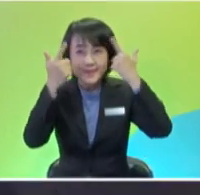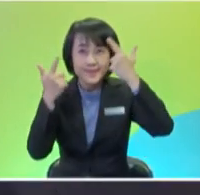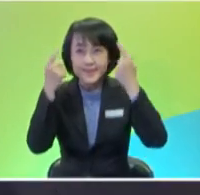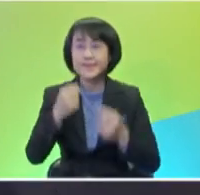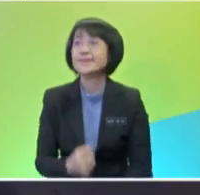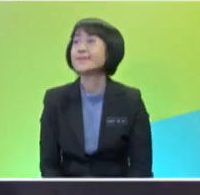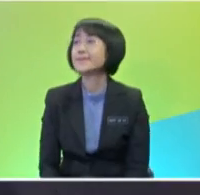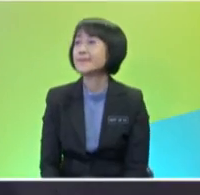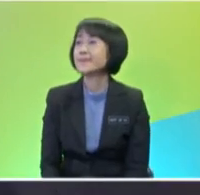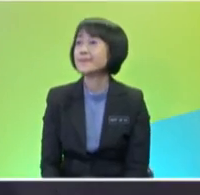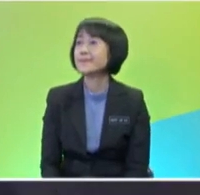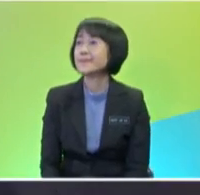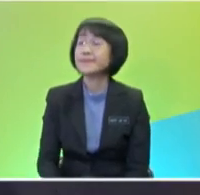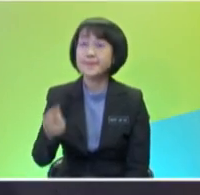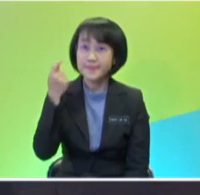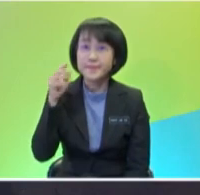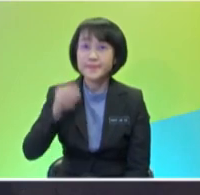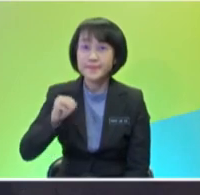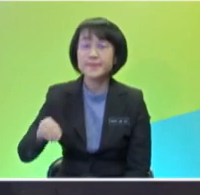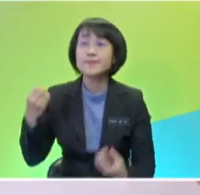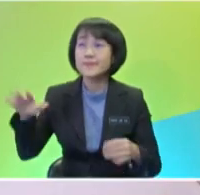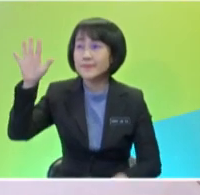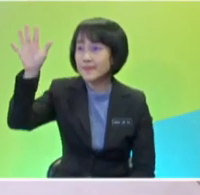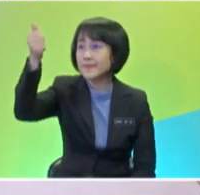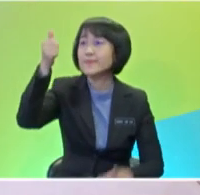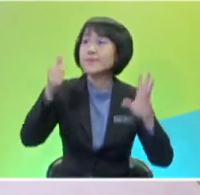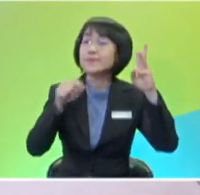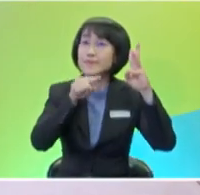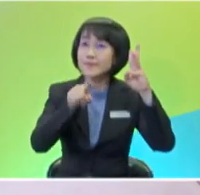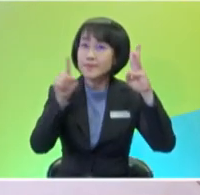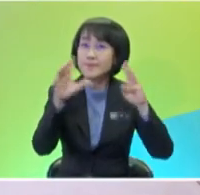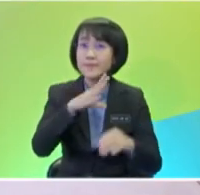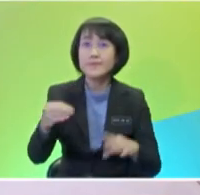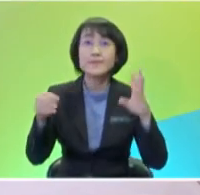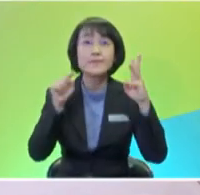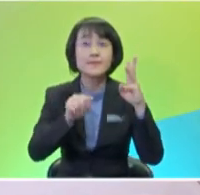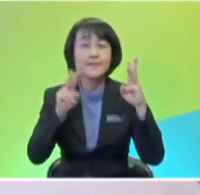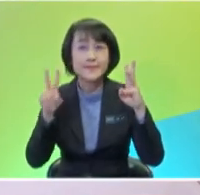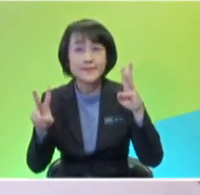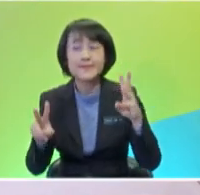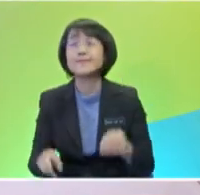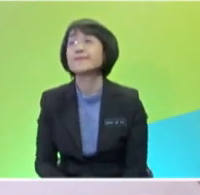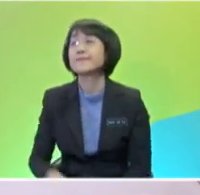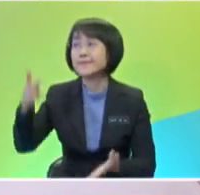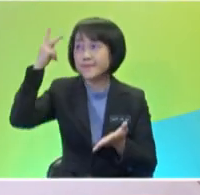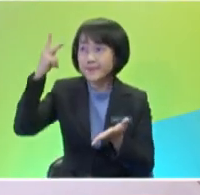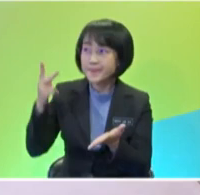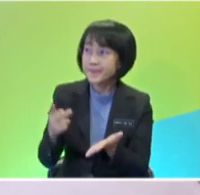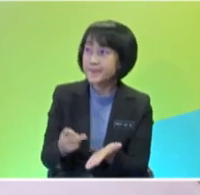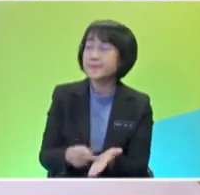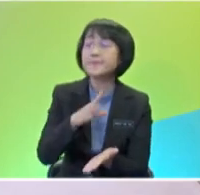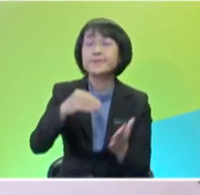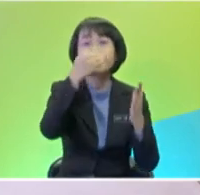yang tadi itu murid dan mencapai 61 dan 6 poin 2 mengenali mereka dapat mengenali dan juga dapat